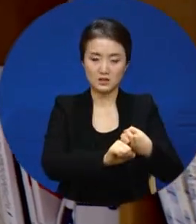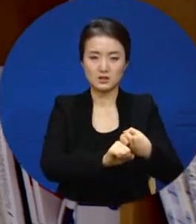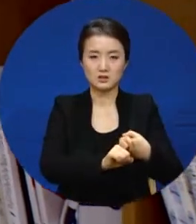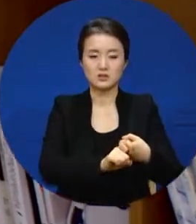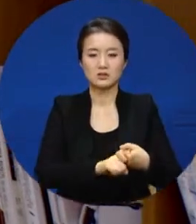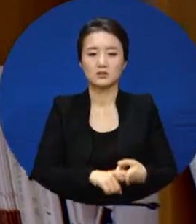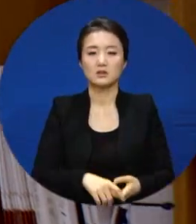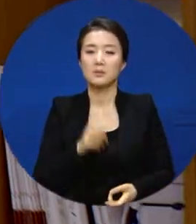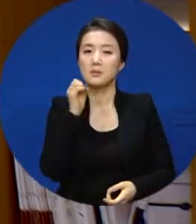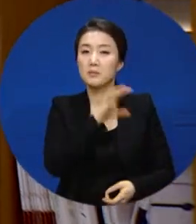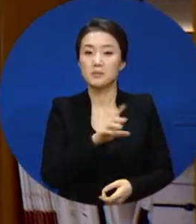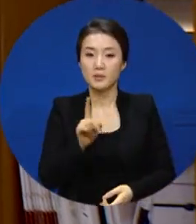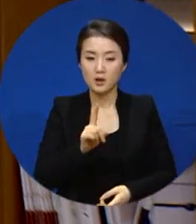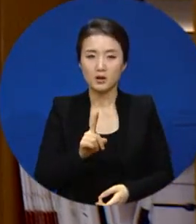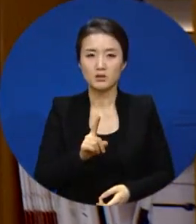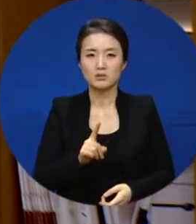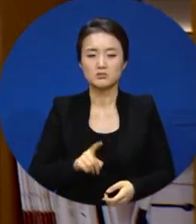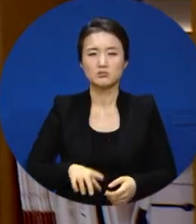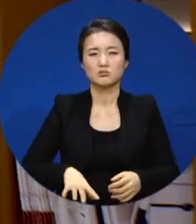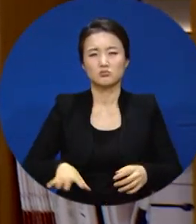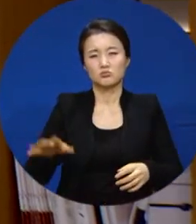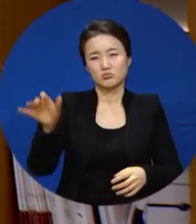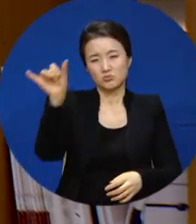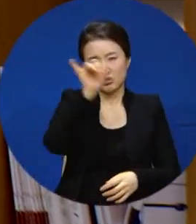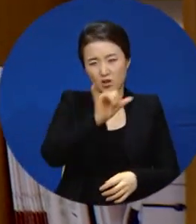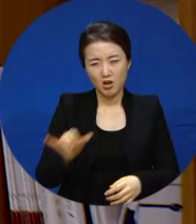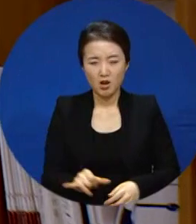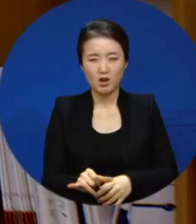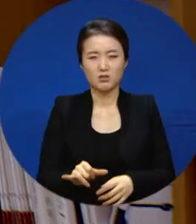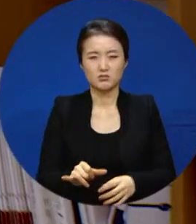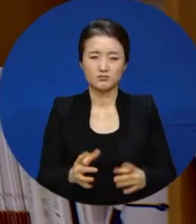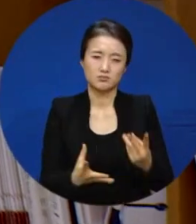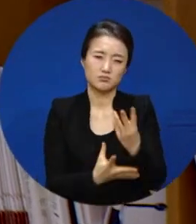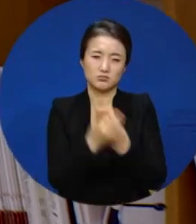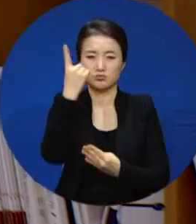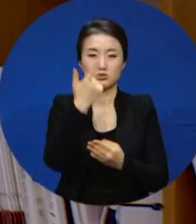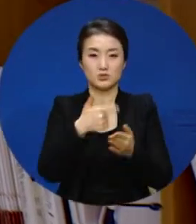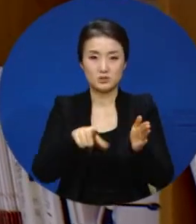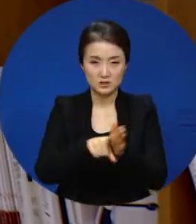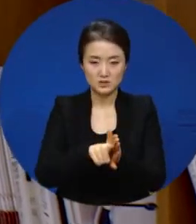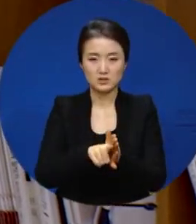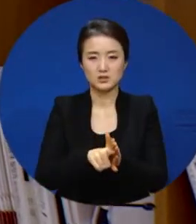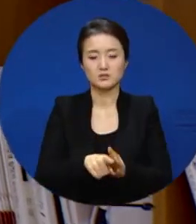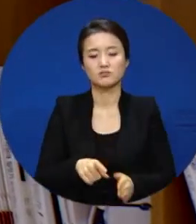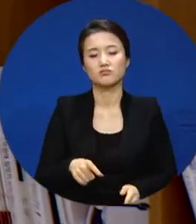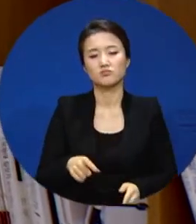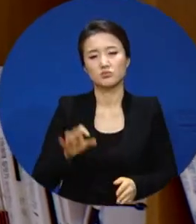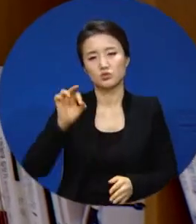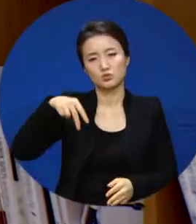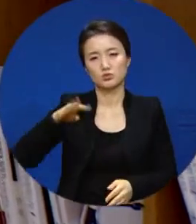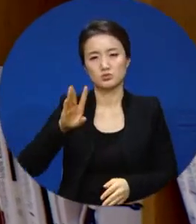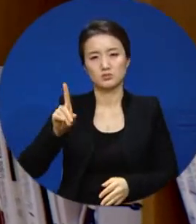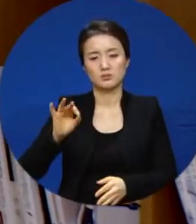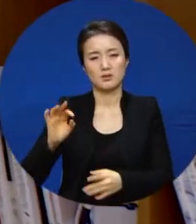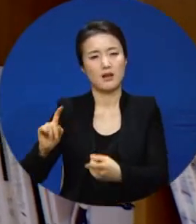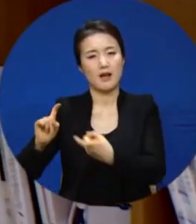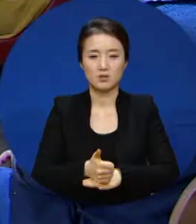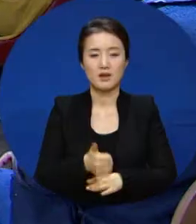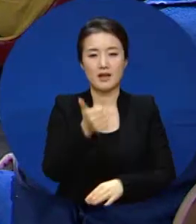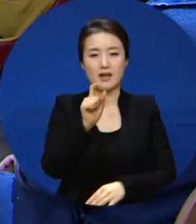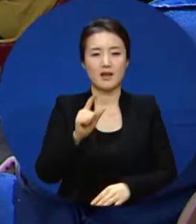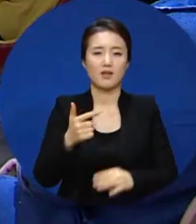과정 중에 한국어를 죽이는 거예요 유방은 천하를 통일하고 그렇게 만들어진 나라가 한 바랍니다